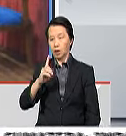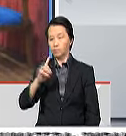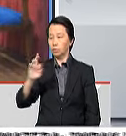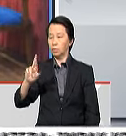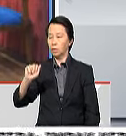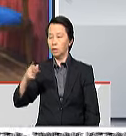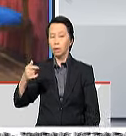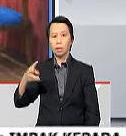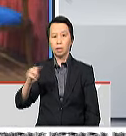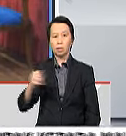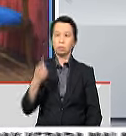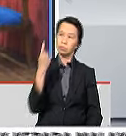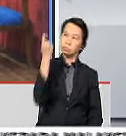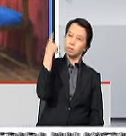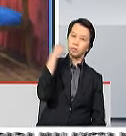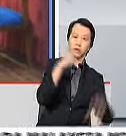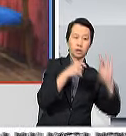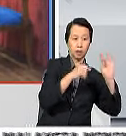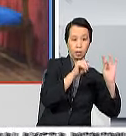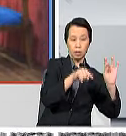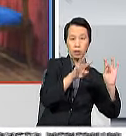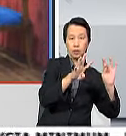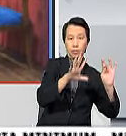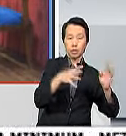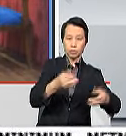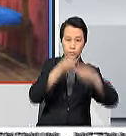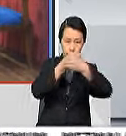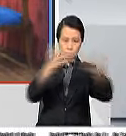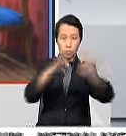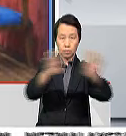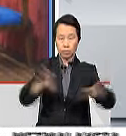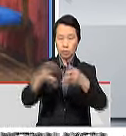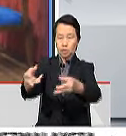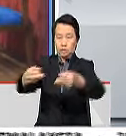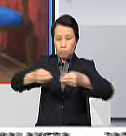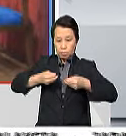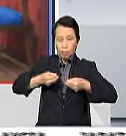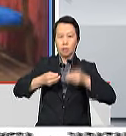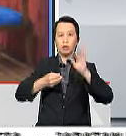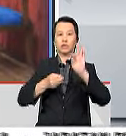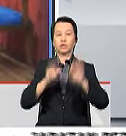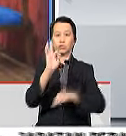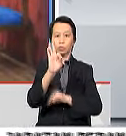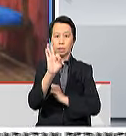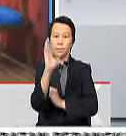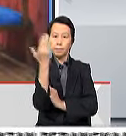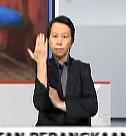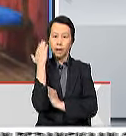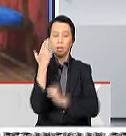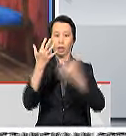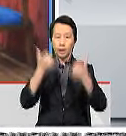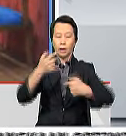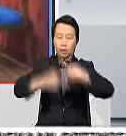tadi kira-kira pukul 8.50 pagi mengumumkan borang penamaan calon boleh diserahkan bermula 9 pagi. Dan sekarang ini proses masih